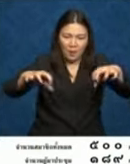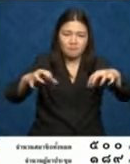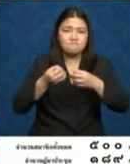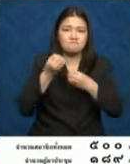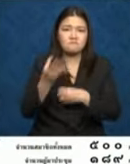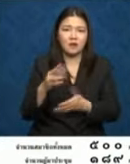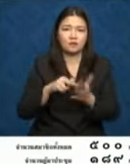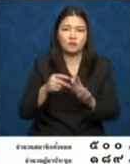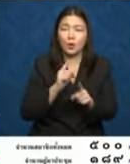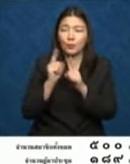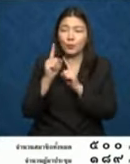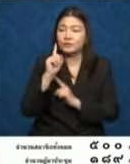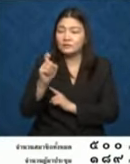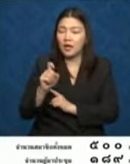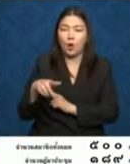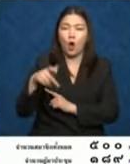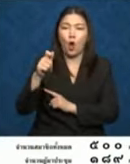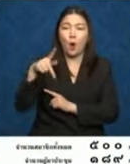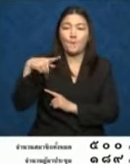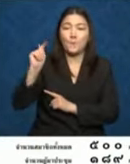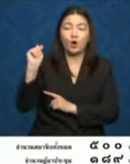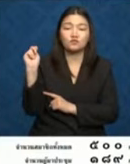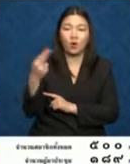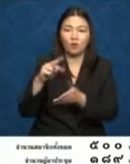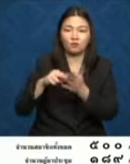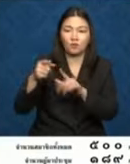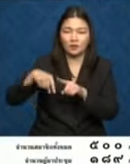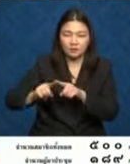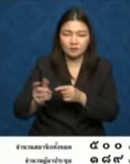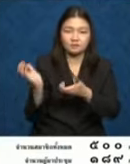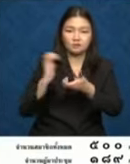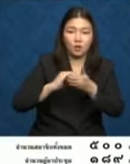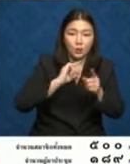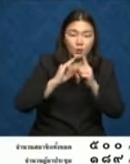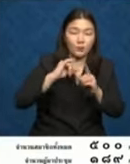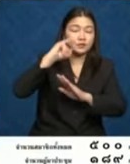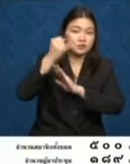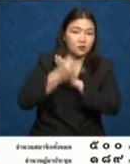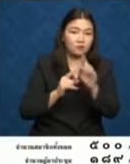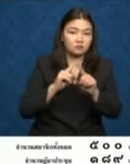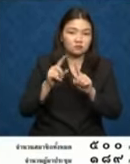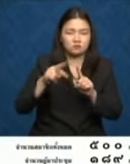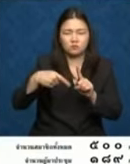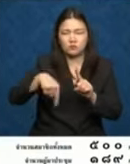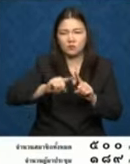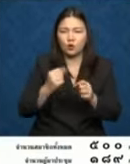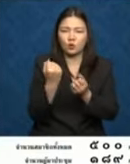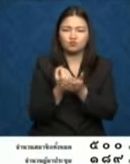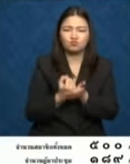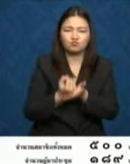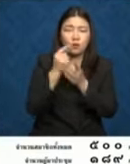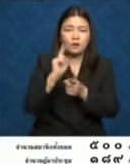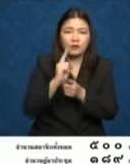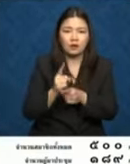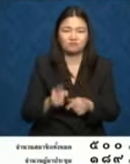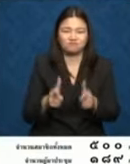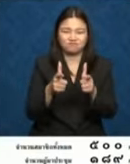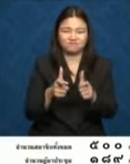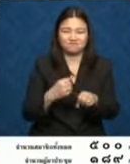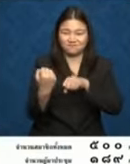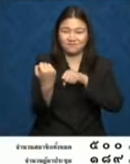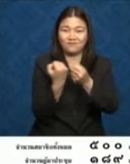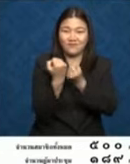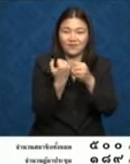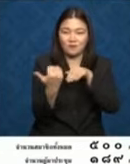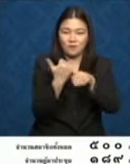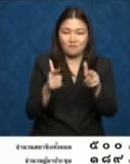างท้องถิ่นสามารถร่วมกับกรมชลประทานองค์การบริหารส่วนจังหวัดช่วยกันหาทางบูรณาการขยายเลนจราจรหรือสะพานข้